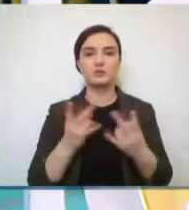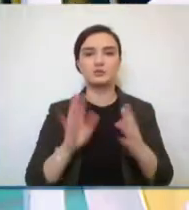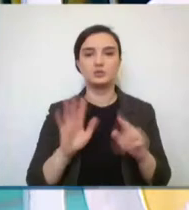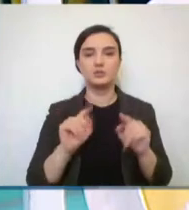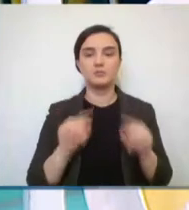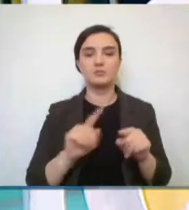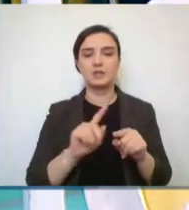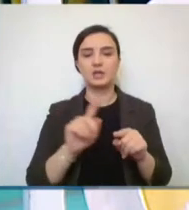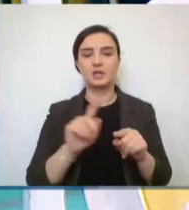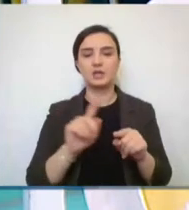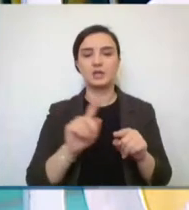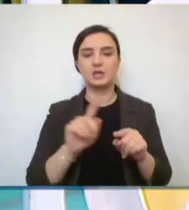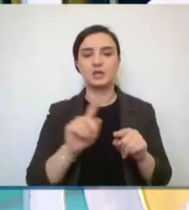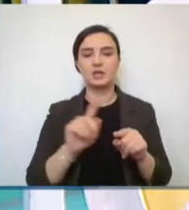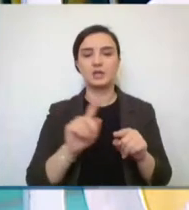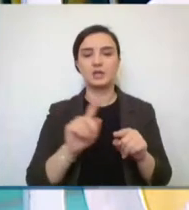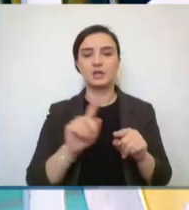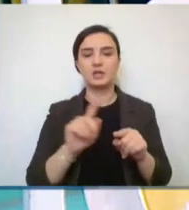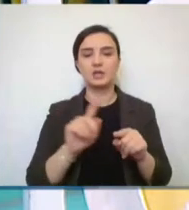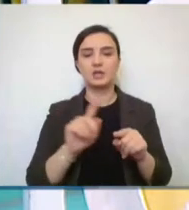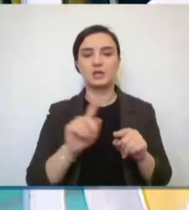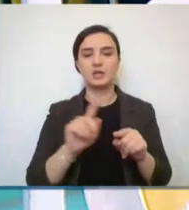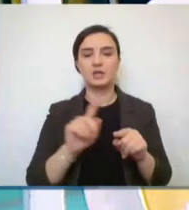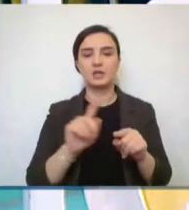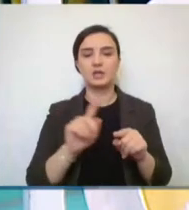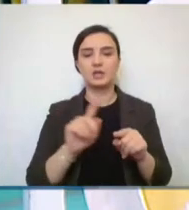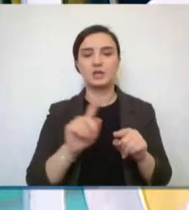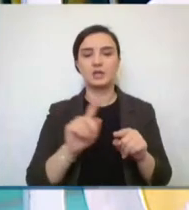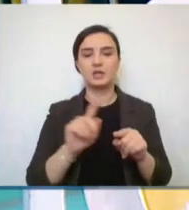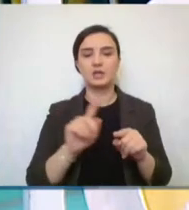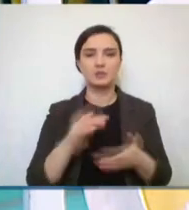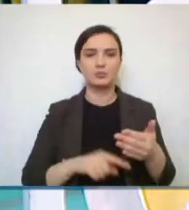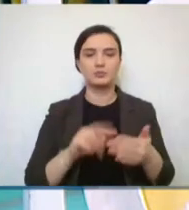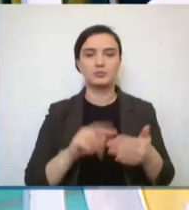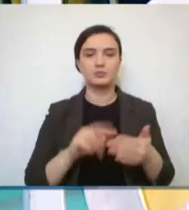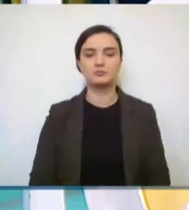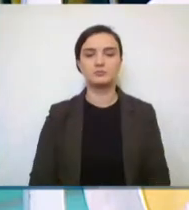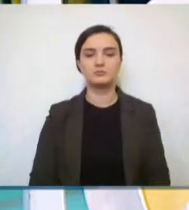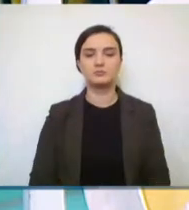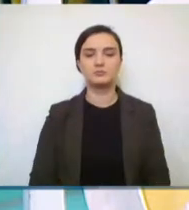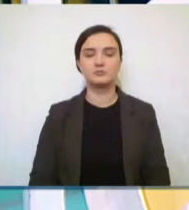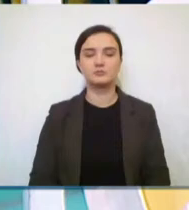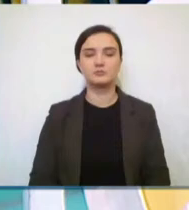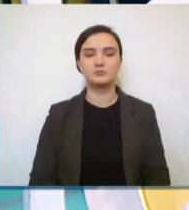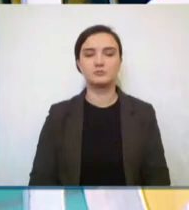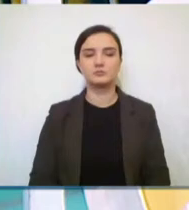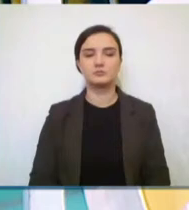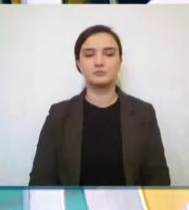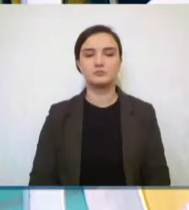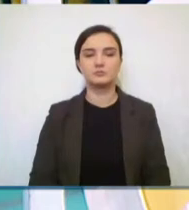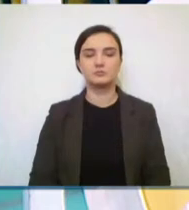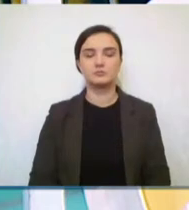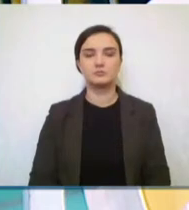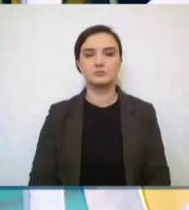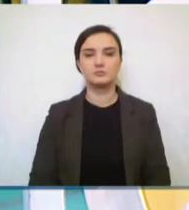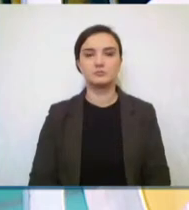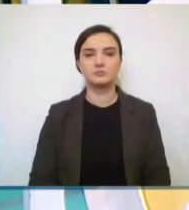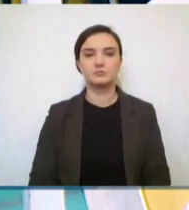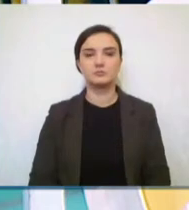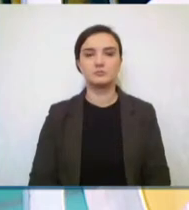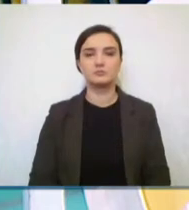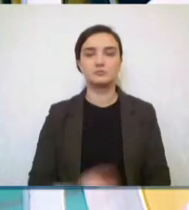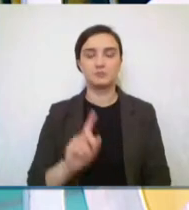უბრალოდ გენდობით და თქვით და ის მიღებულია დამატებითი არგუმენტაციის გარეშე. თუმცა მართალია ის, რომ მეორე